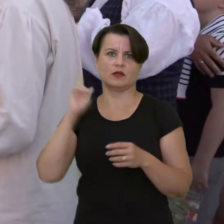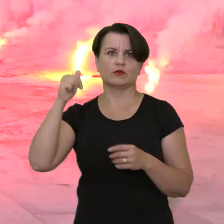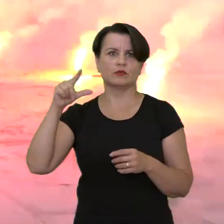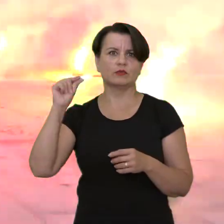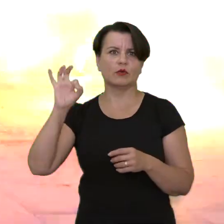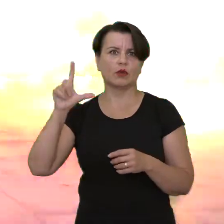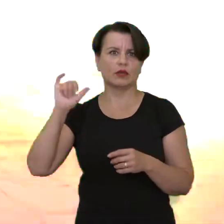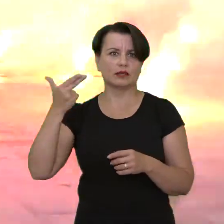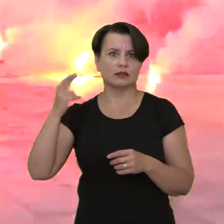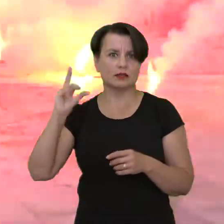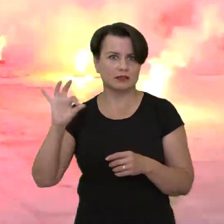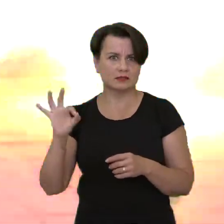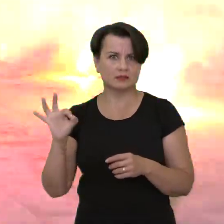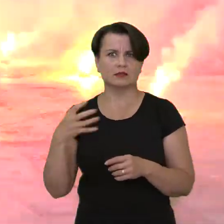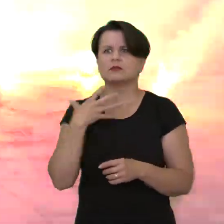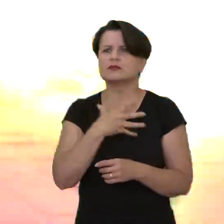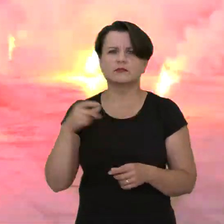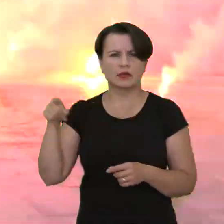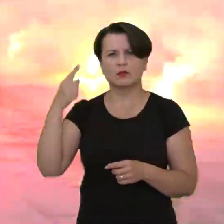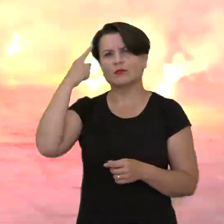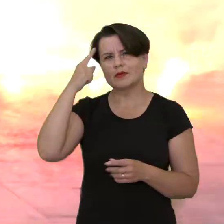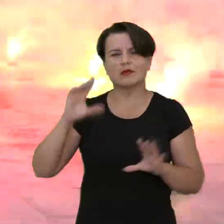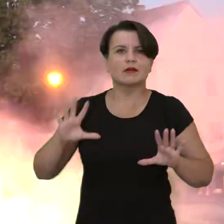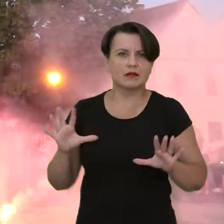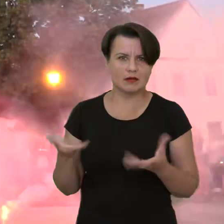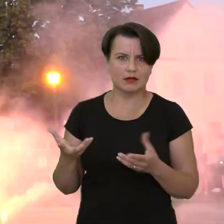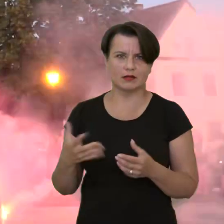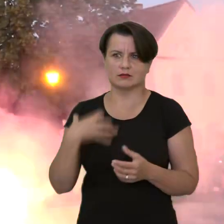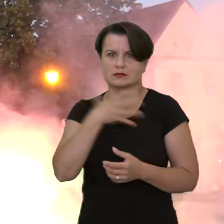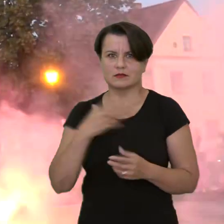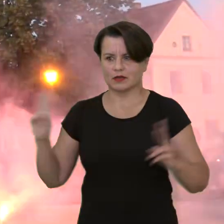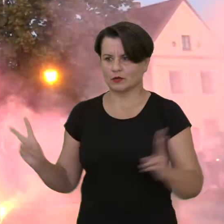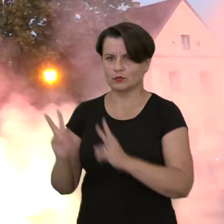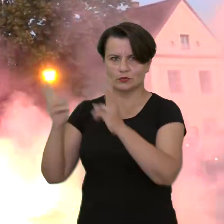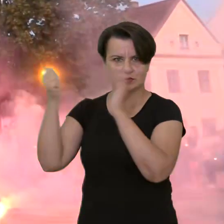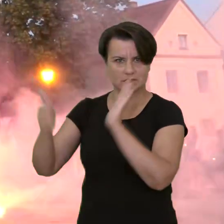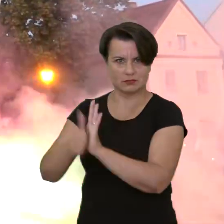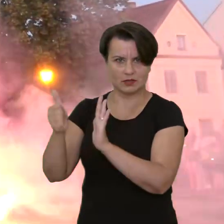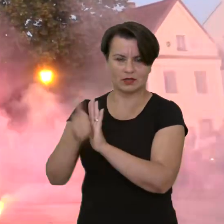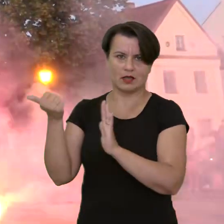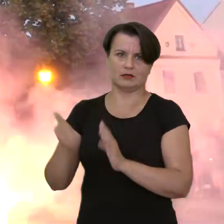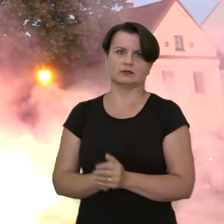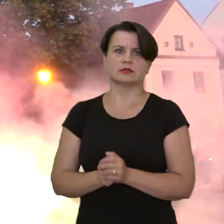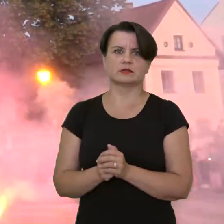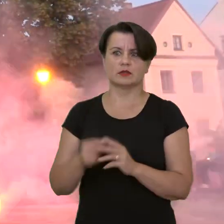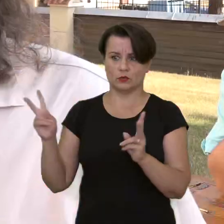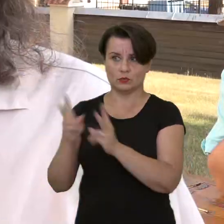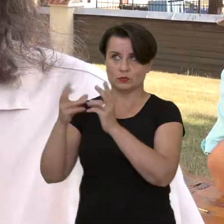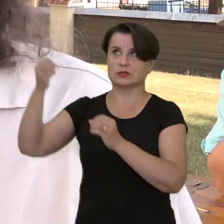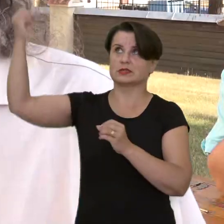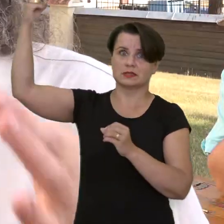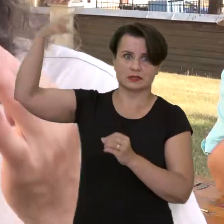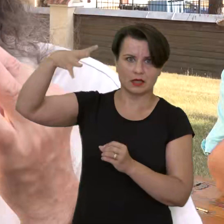kupolinėmis. Visada kas ten svarbu? Ugnies pagarbinimas, tai yra ugnis ir saulė,